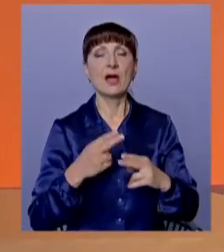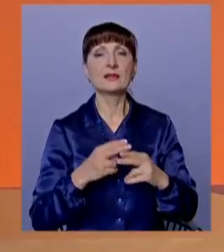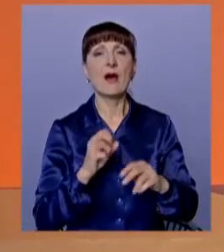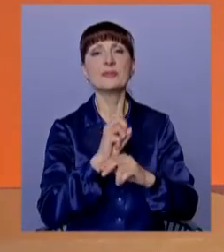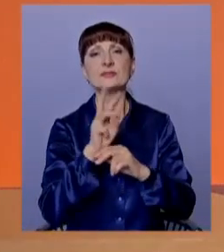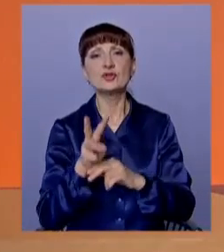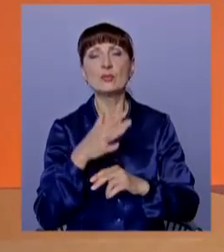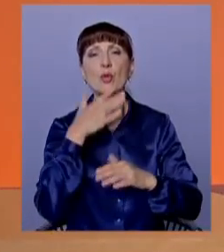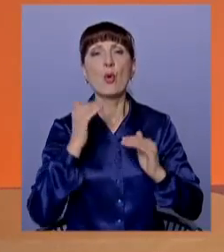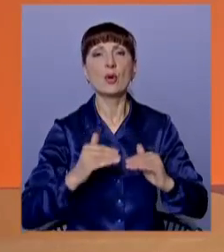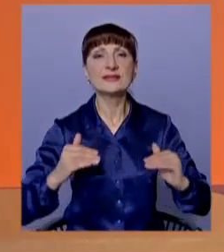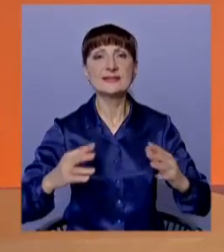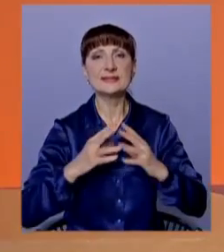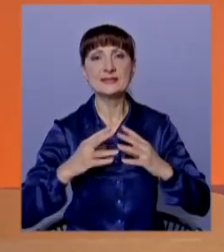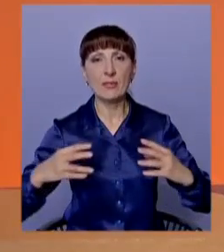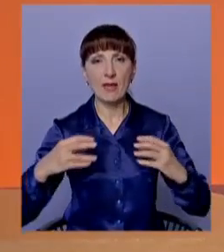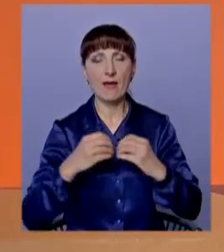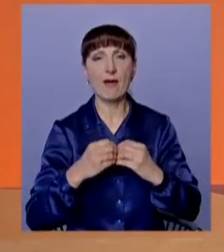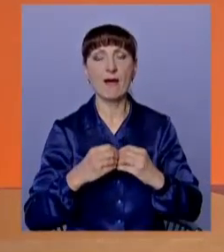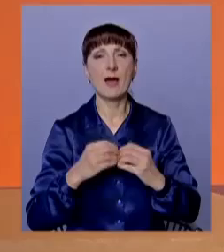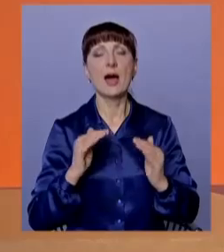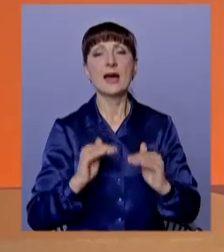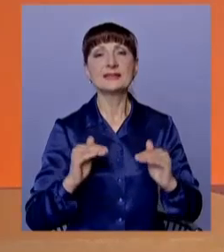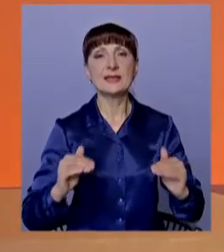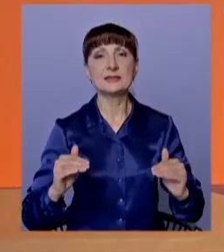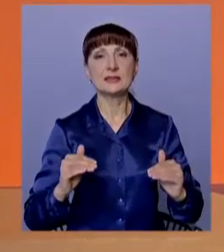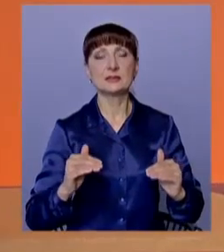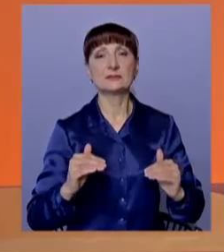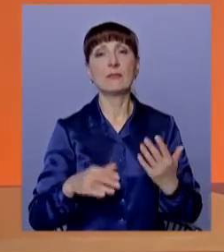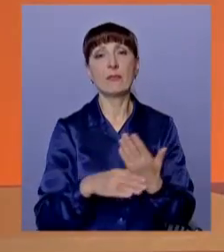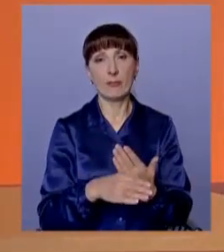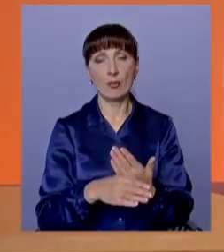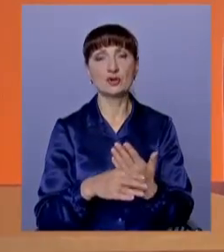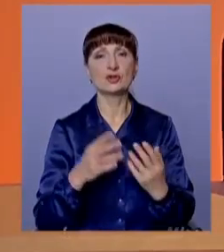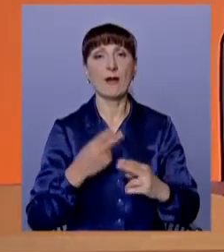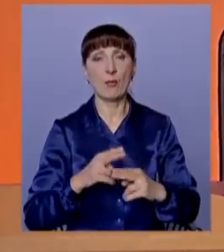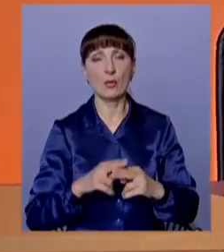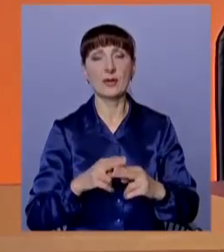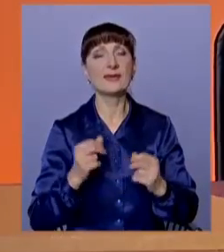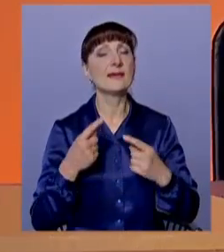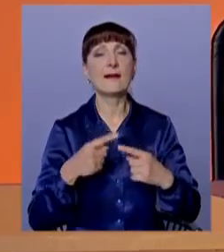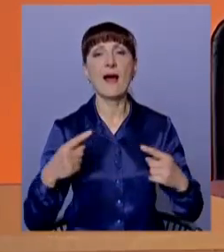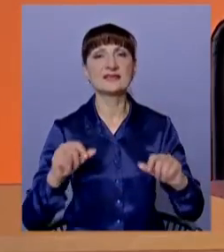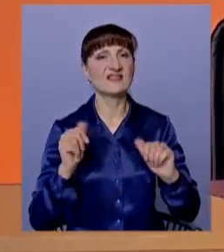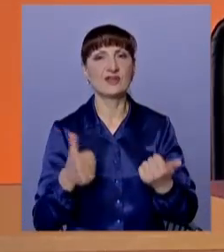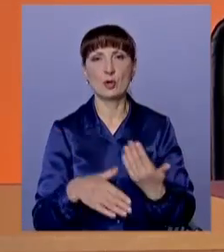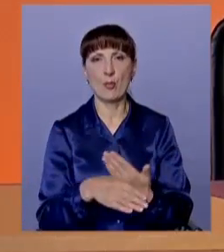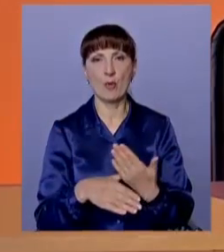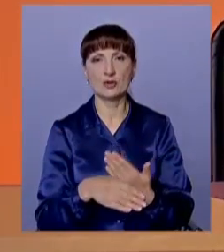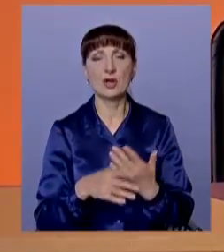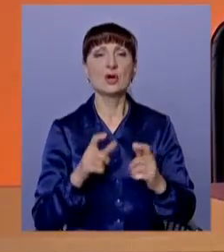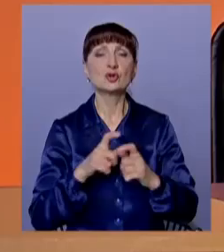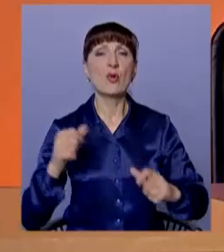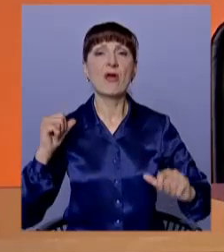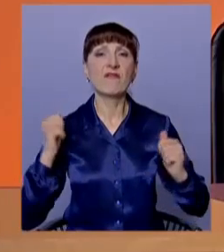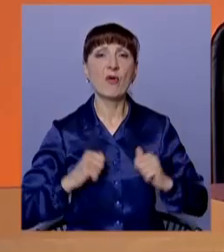малообеспеченным, многодетным детям обычно, семьям, детям из таких семей оказывают помощь. Есть разные виды помощи. Кто-то школьную